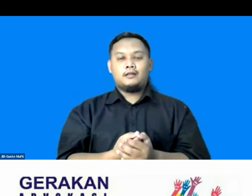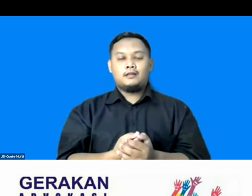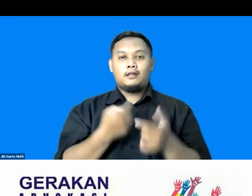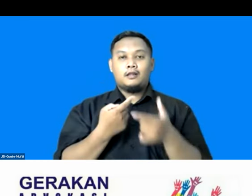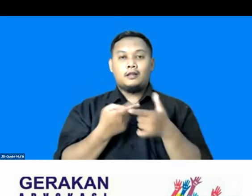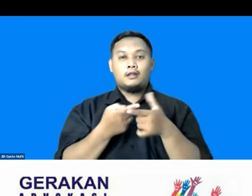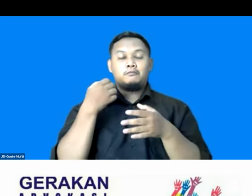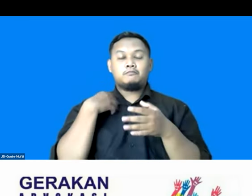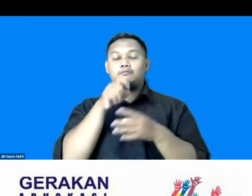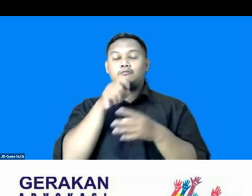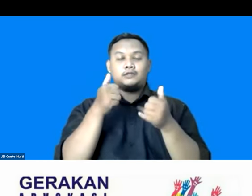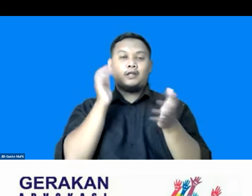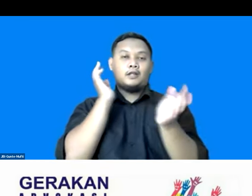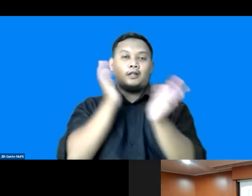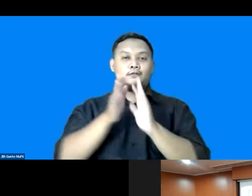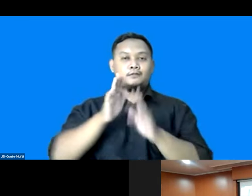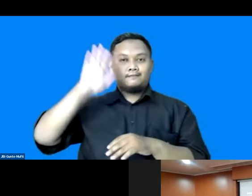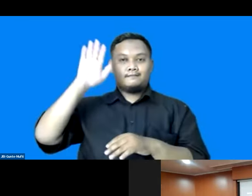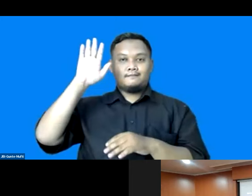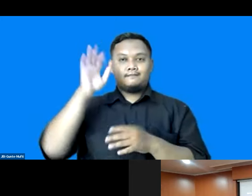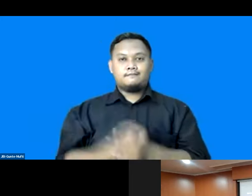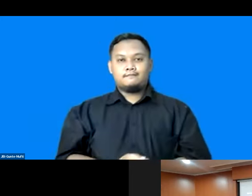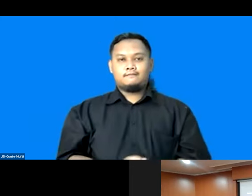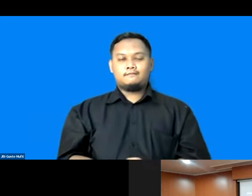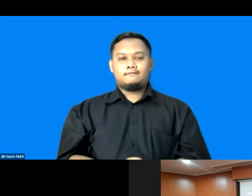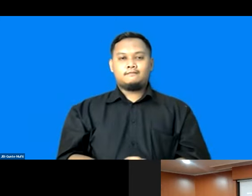langsung raise hand mungkin. Silahkan.